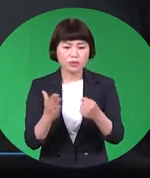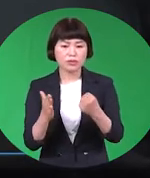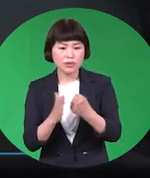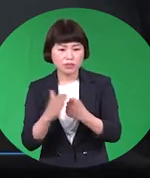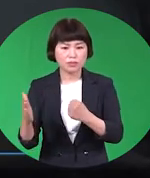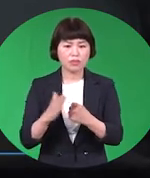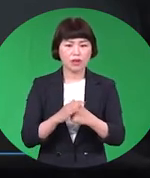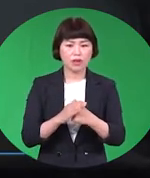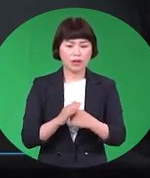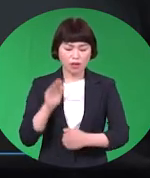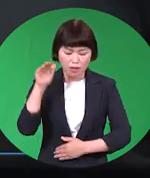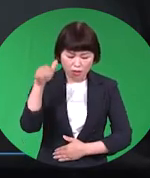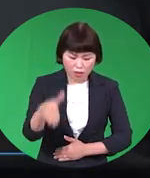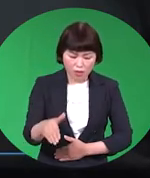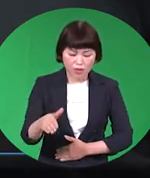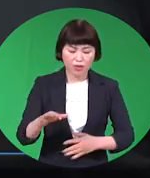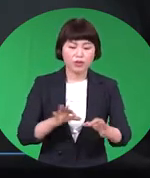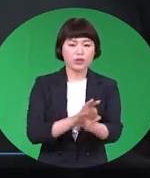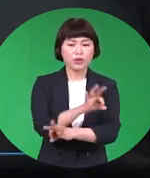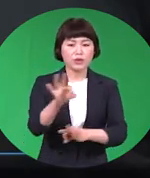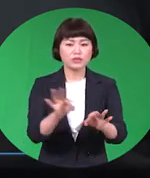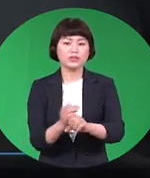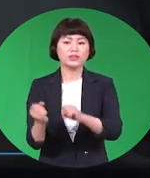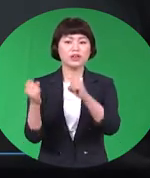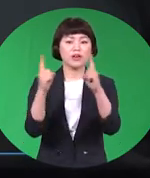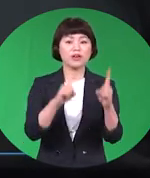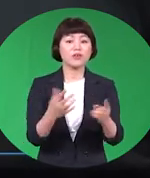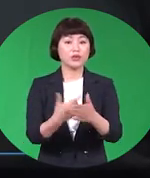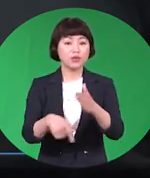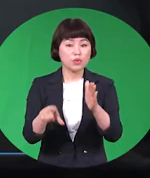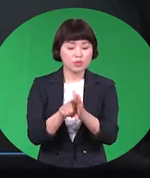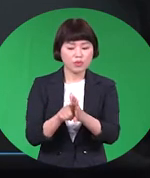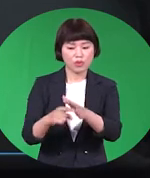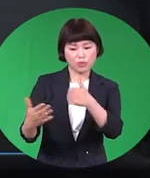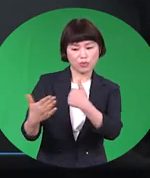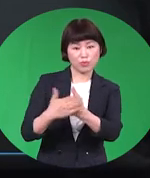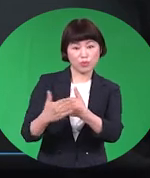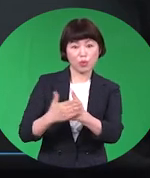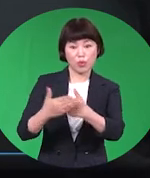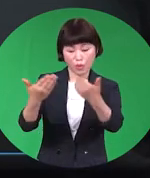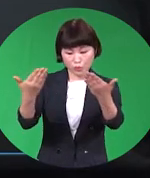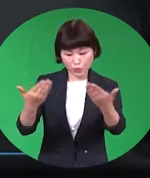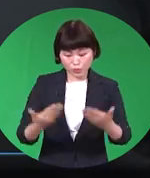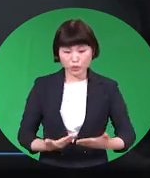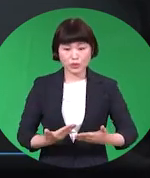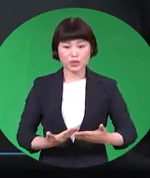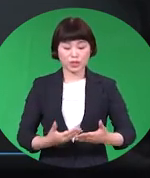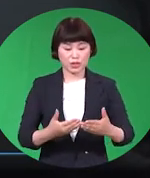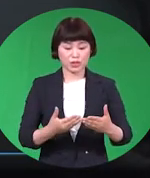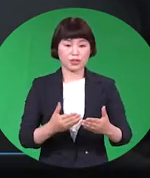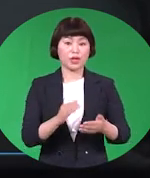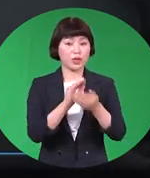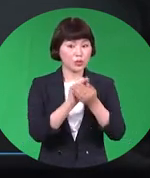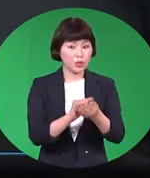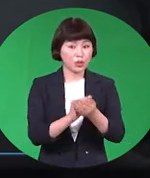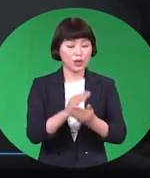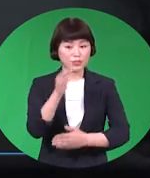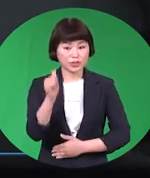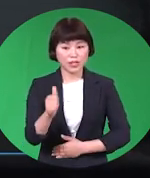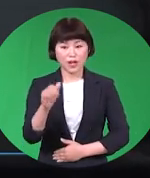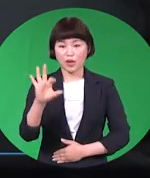위축된 지역경제를 살리는데 선뜻 동참해 주신 오정수